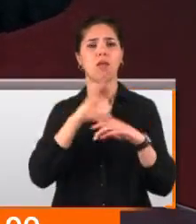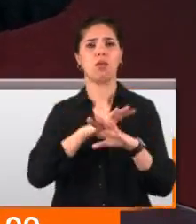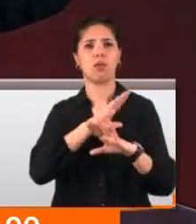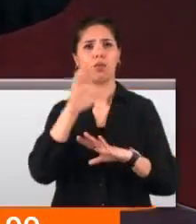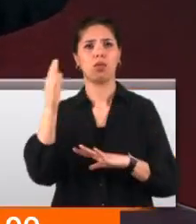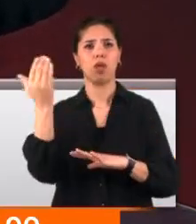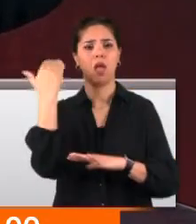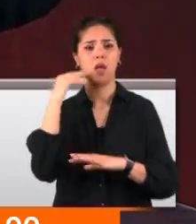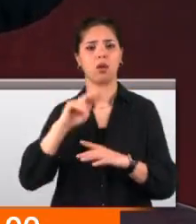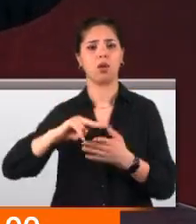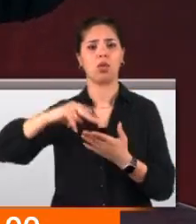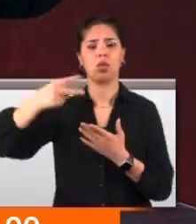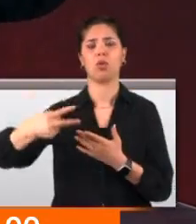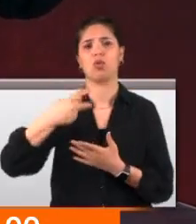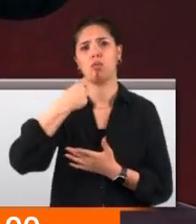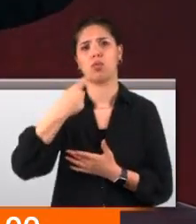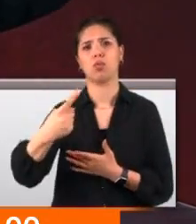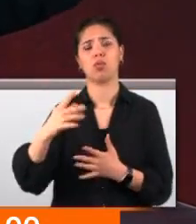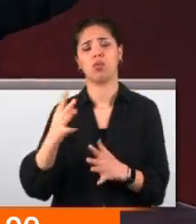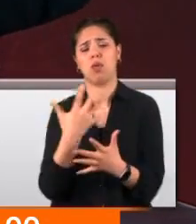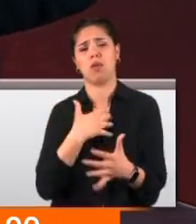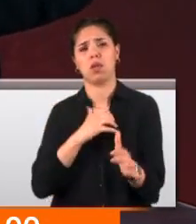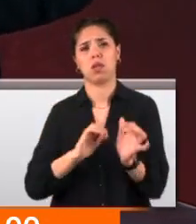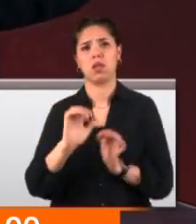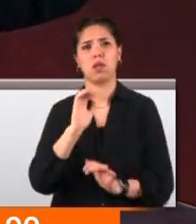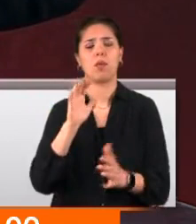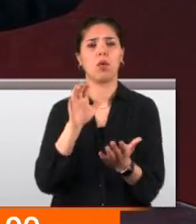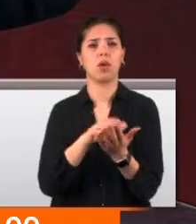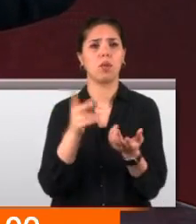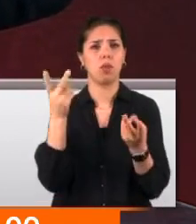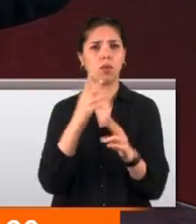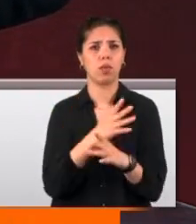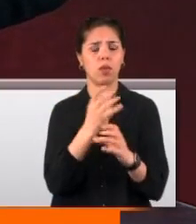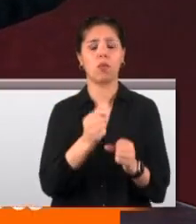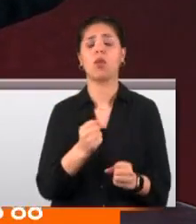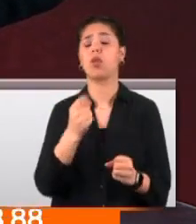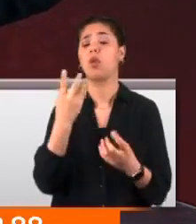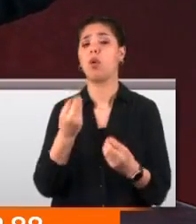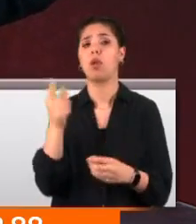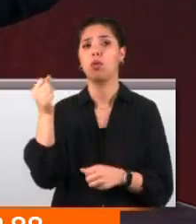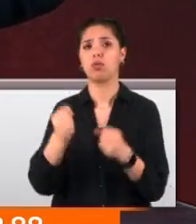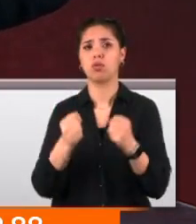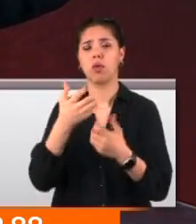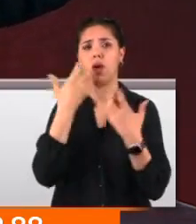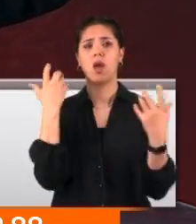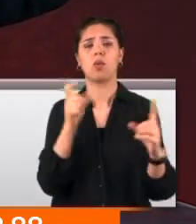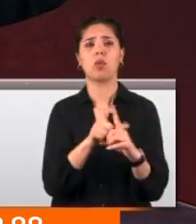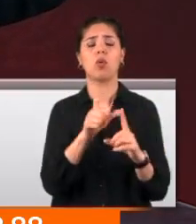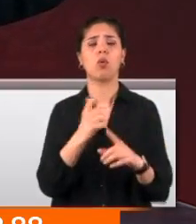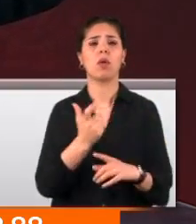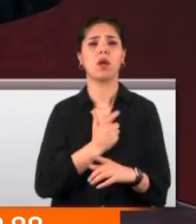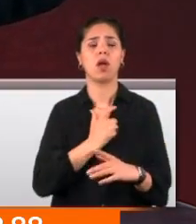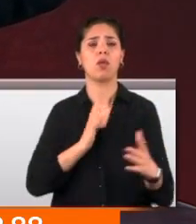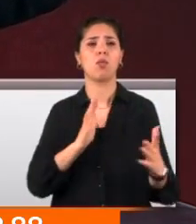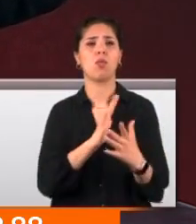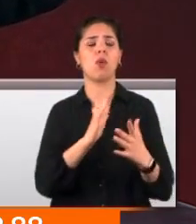götürüyordum, bagajdan düşmüş oldu. Garip bir savunma. Köpeğin ölümüne neden olan o sürücüye hayvanları koruma kanununa muhalefet